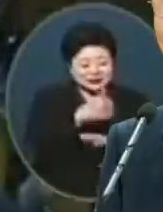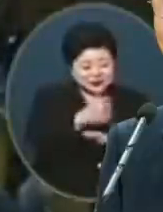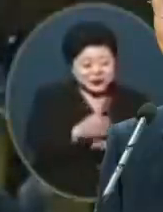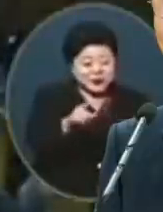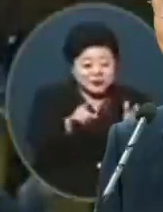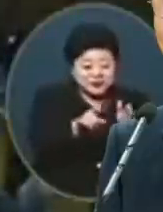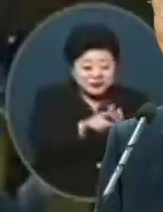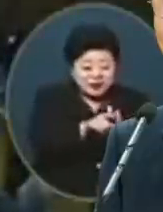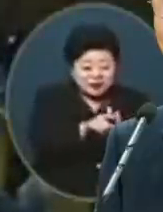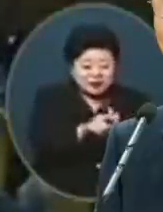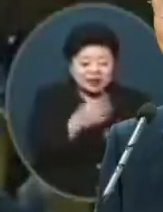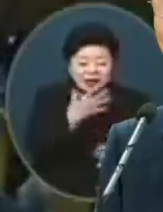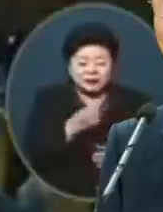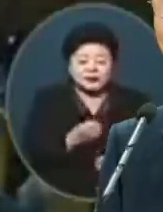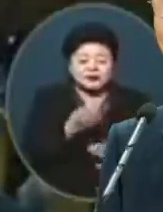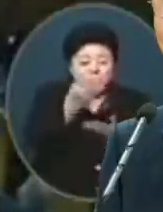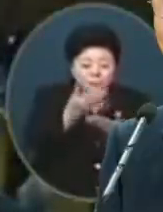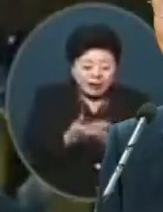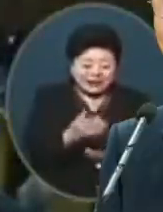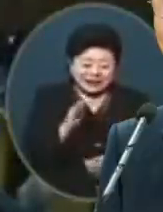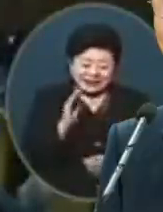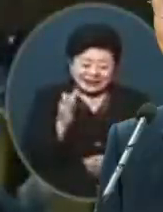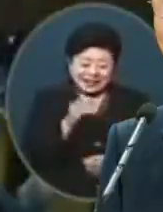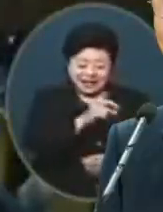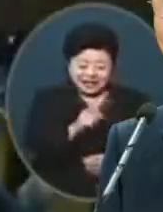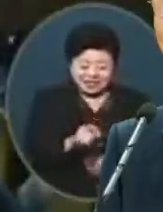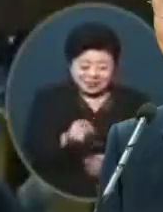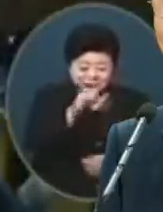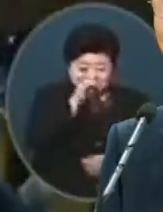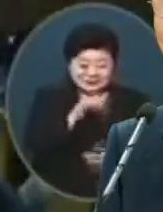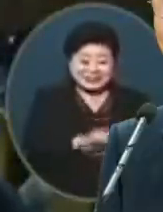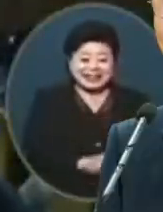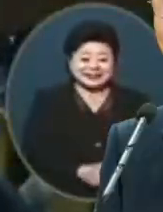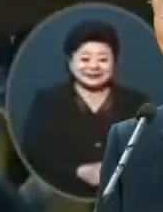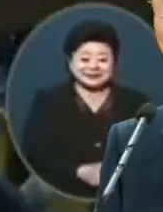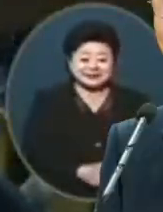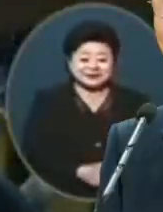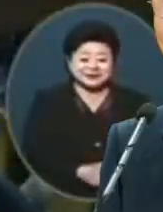믿으면 우리는 아브라함의 복을 받는다고 성경에 약속했으므로